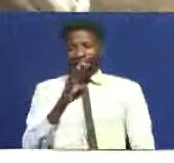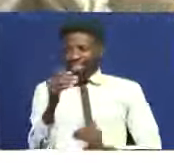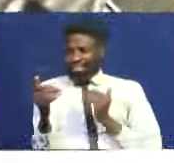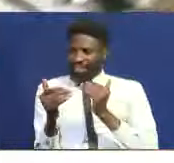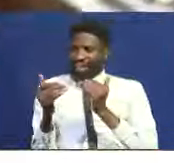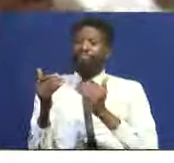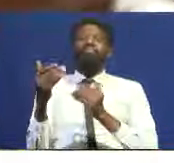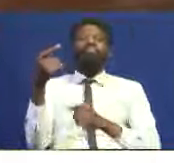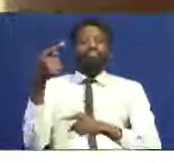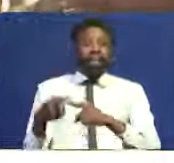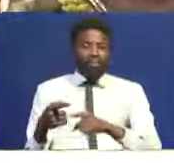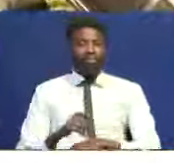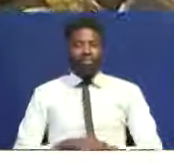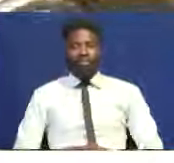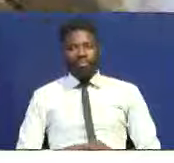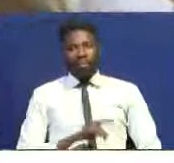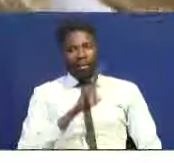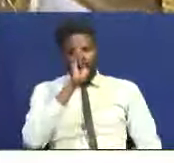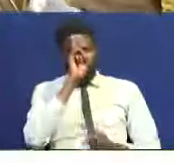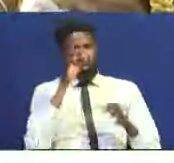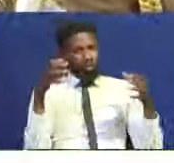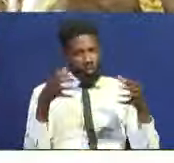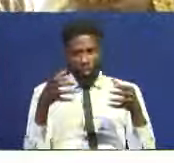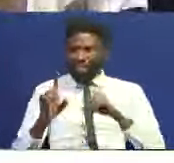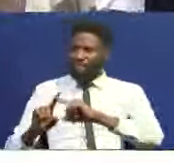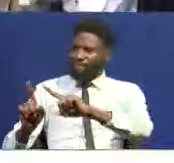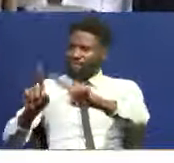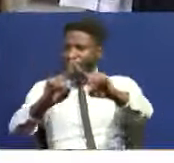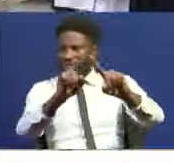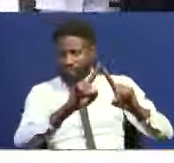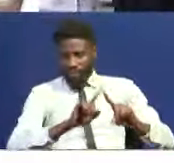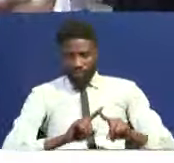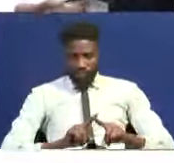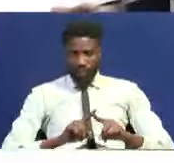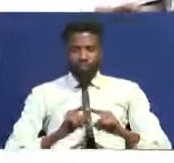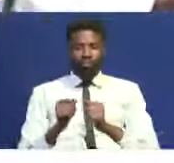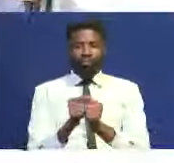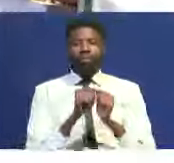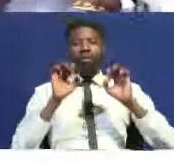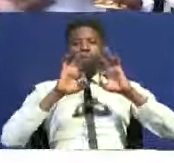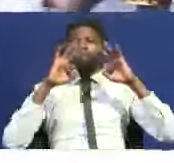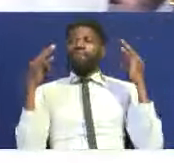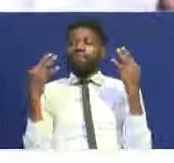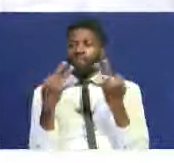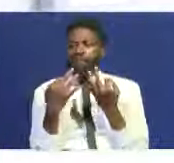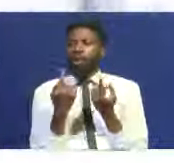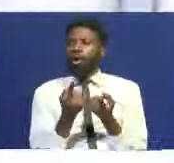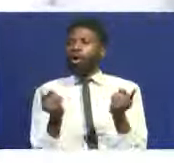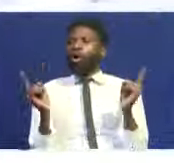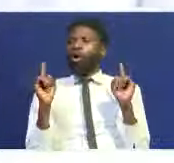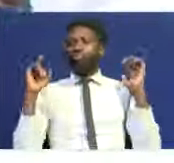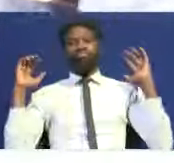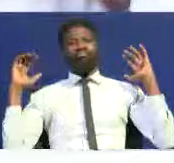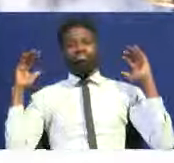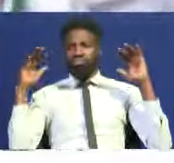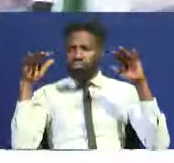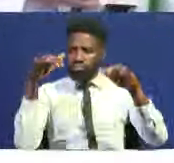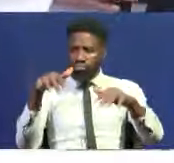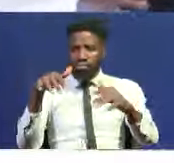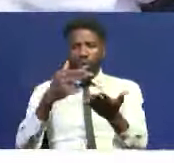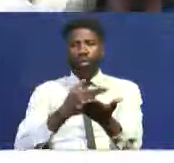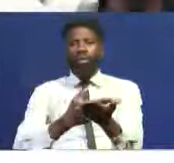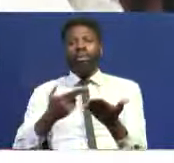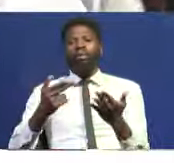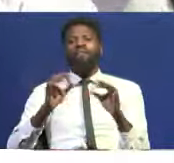katika nyanja mbalimbali za vikosi vya kudumisha amani nchini pamoja na familia zao walikongamana tena katika kanisa la Holy Family